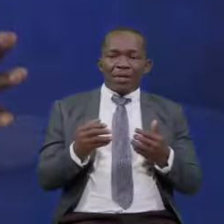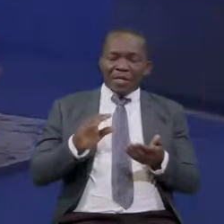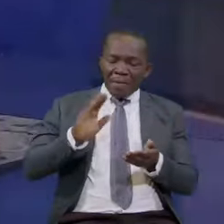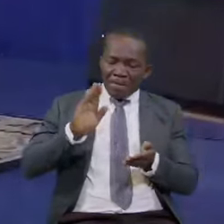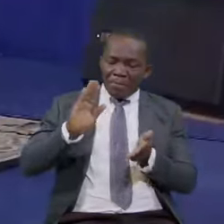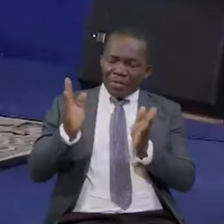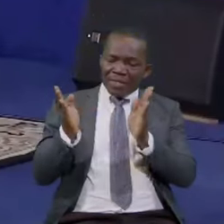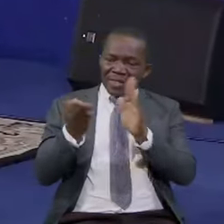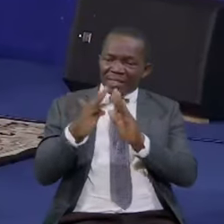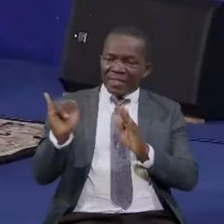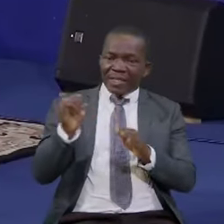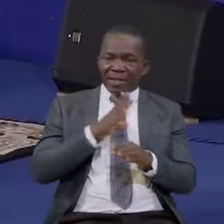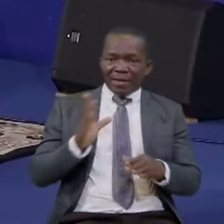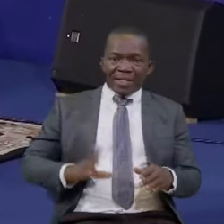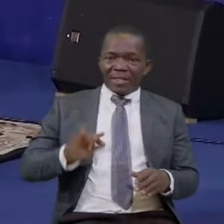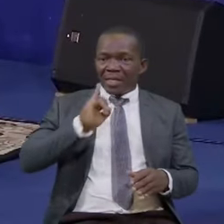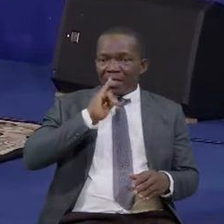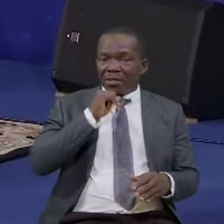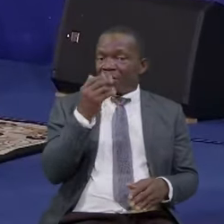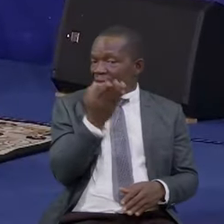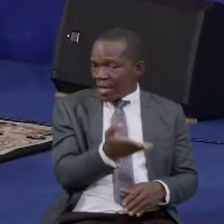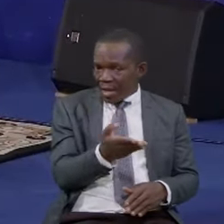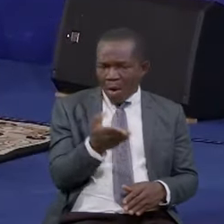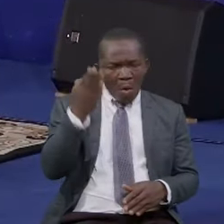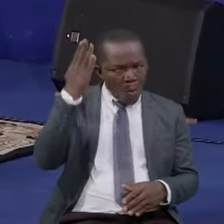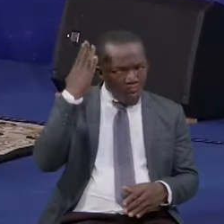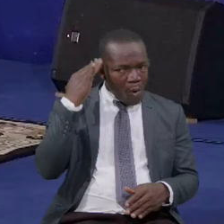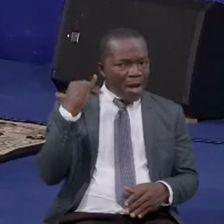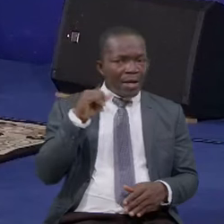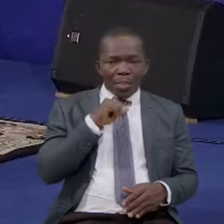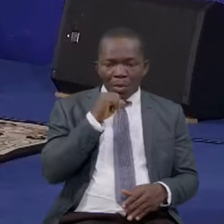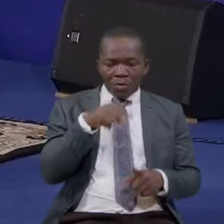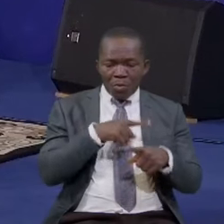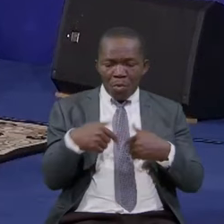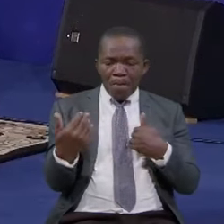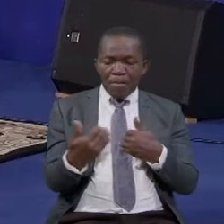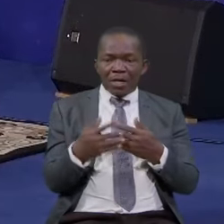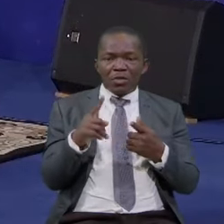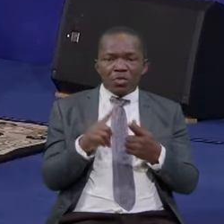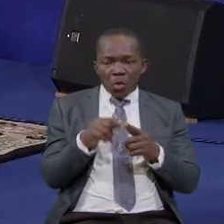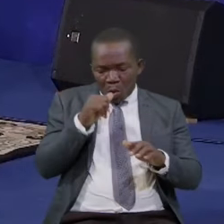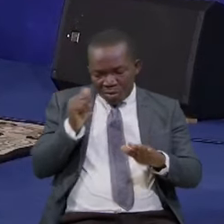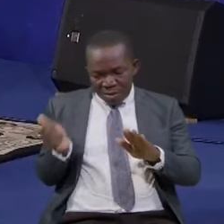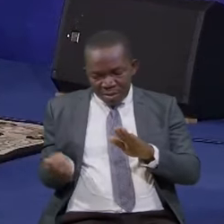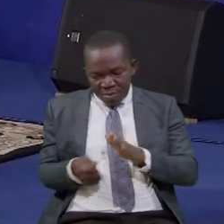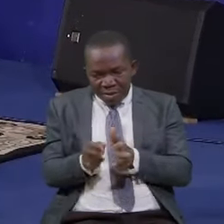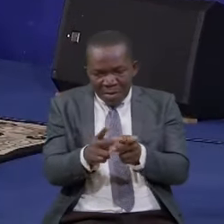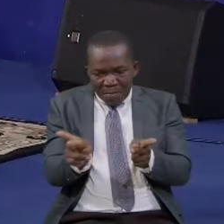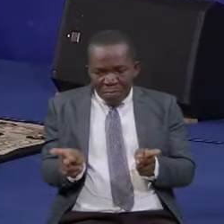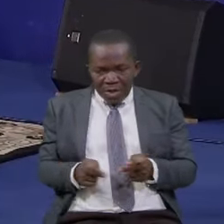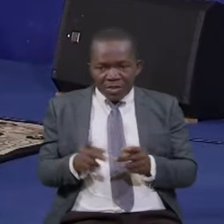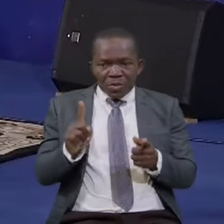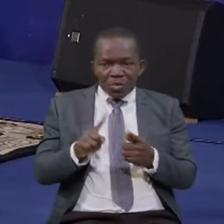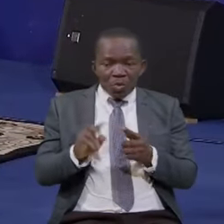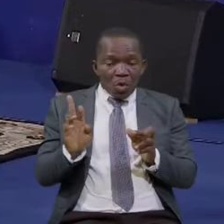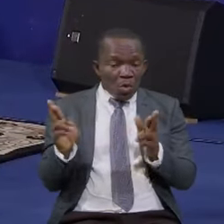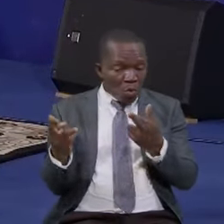n'est pas là pourquoi ne pas tu pour ne pas retourner dans ton coin pour qu' ne pas retourner dans ta chambre et dis